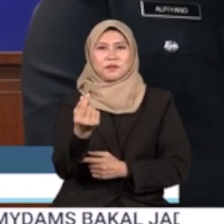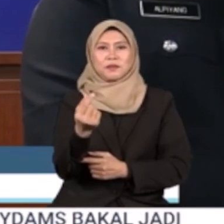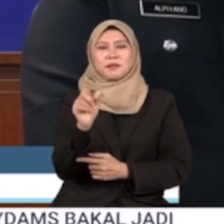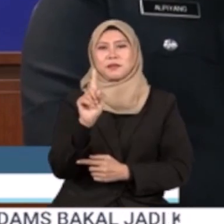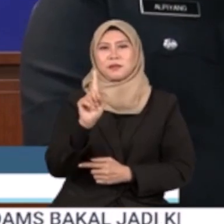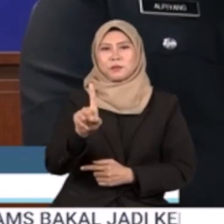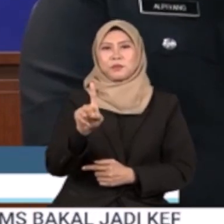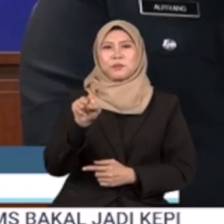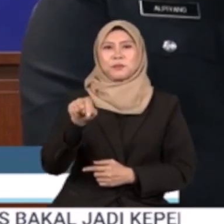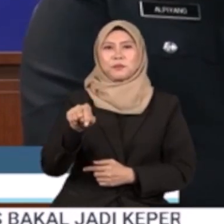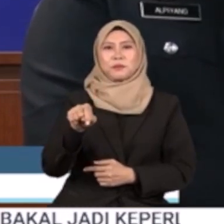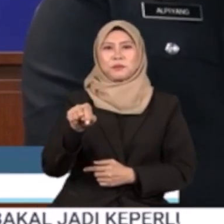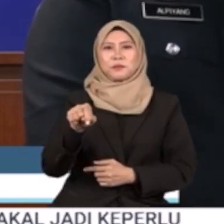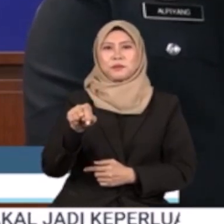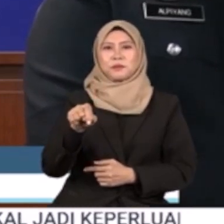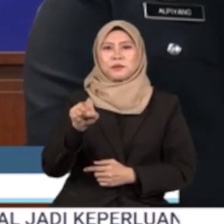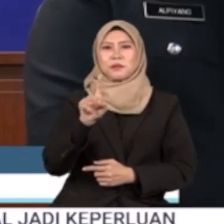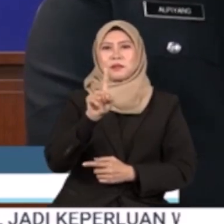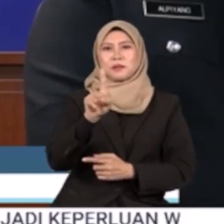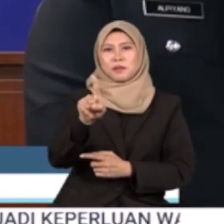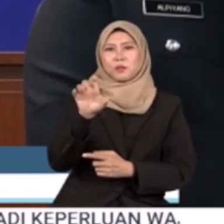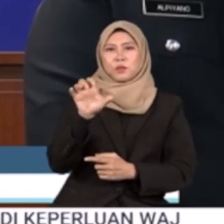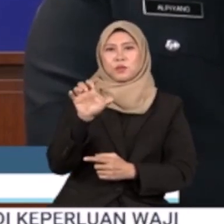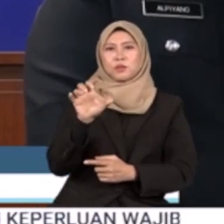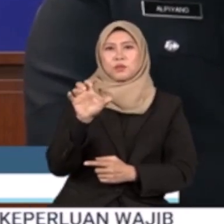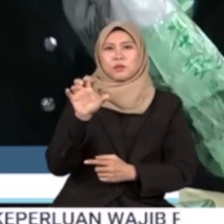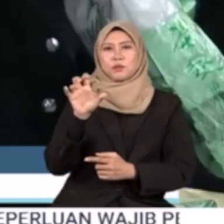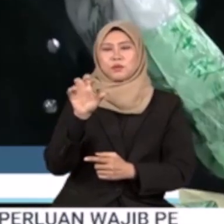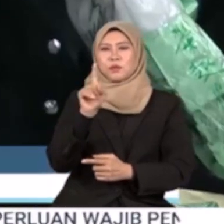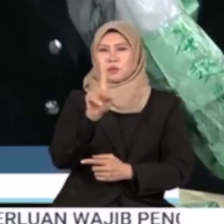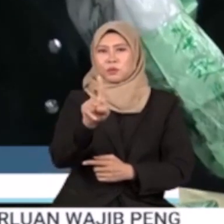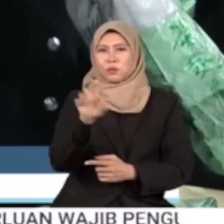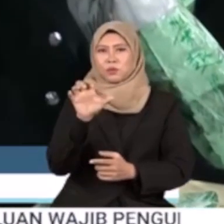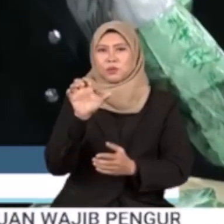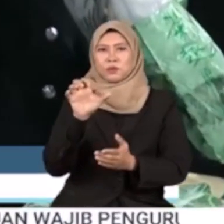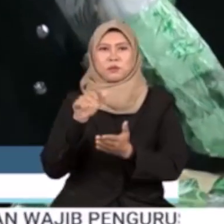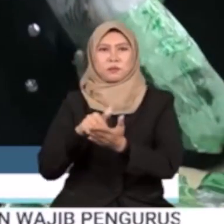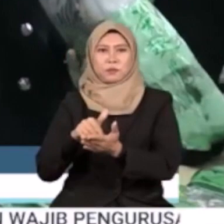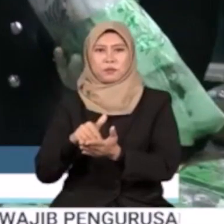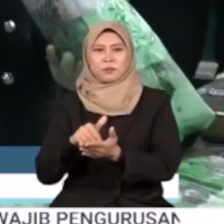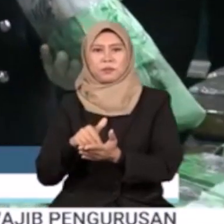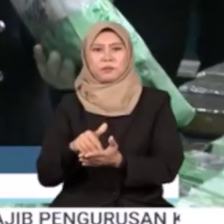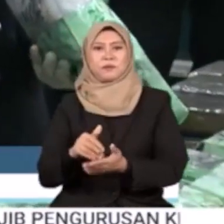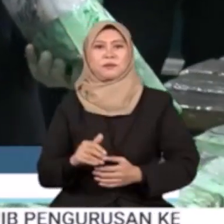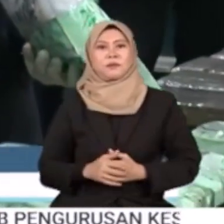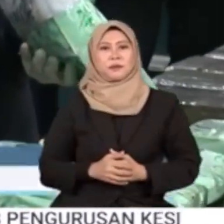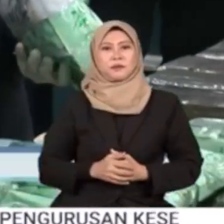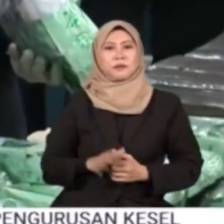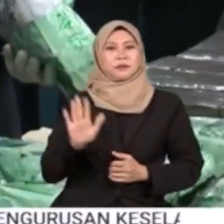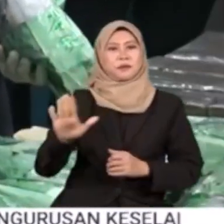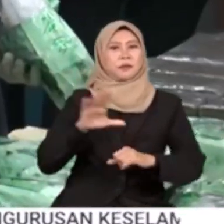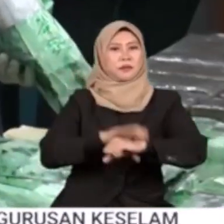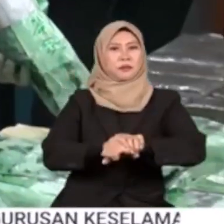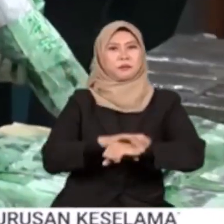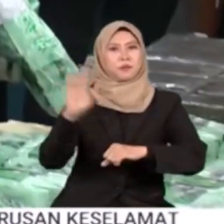satu ratus tujuh ribu subscriber